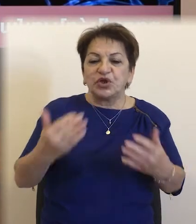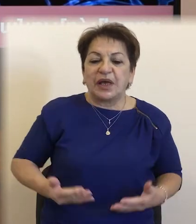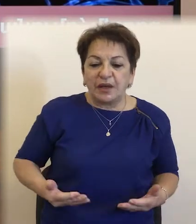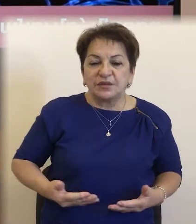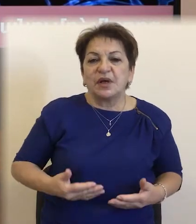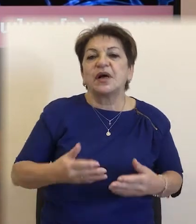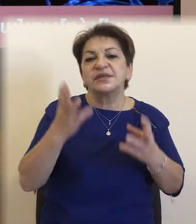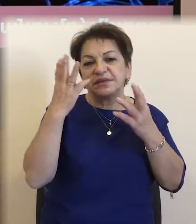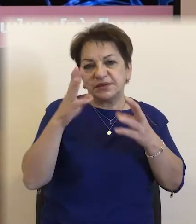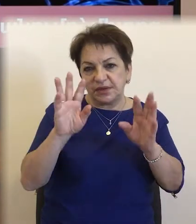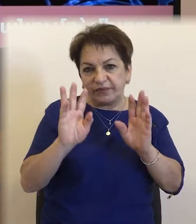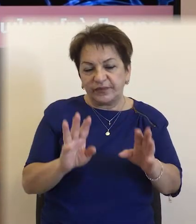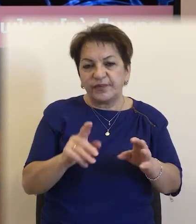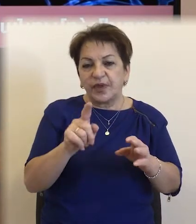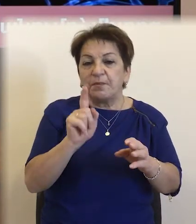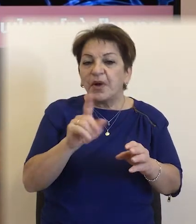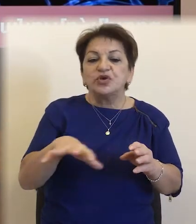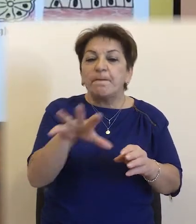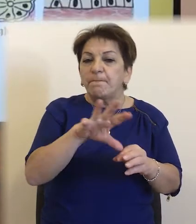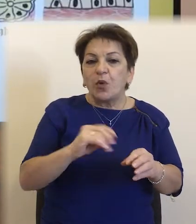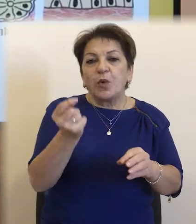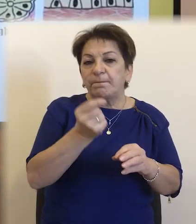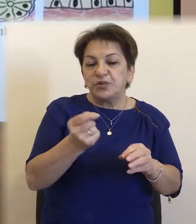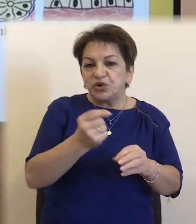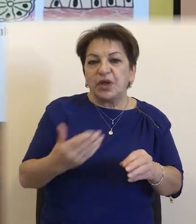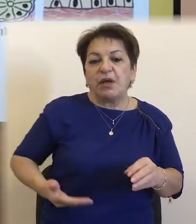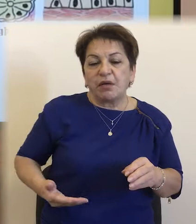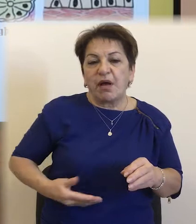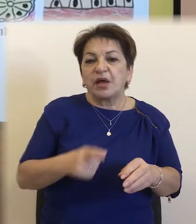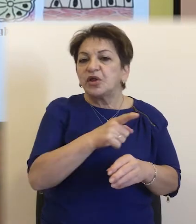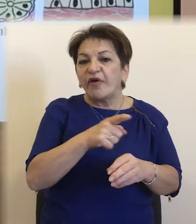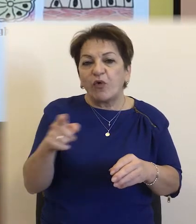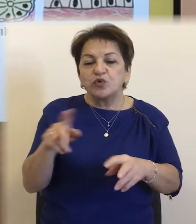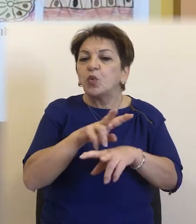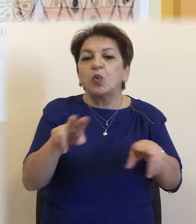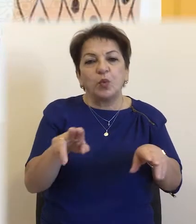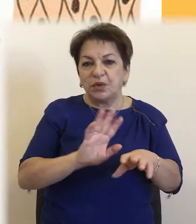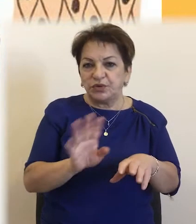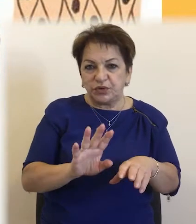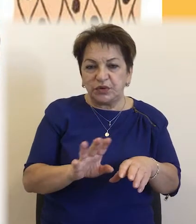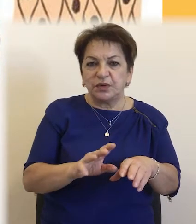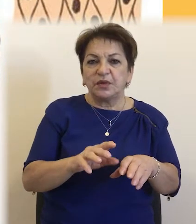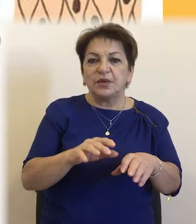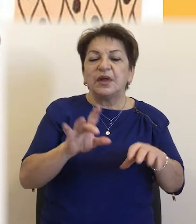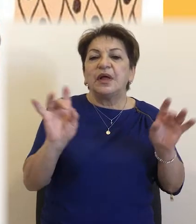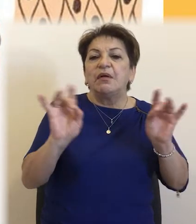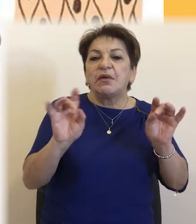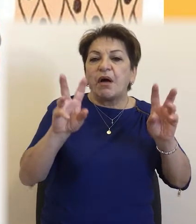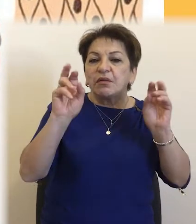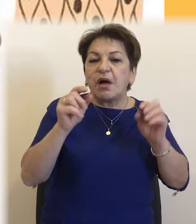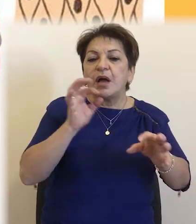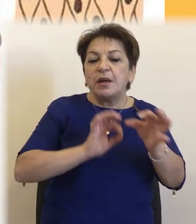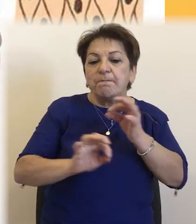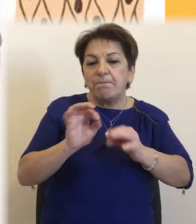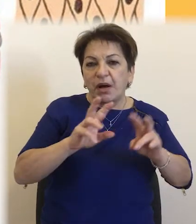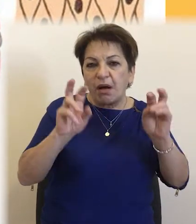կենսականցիկլն է։ Սակայն ոչ բոլոր բճիջների կյանքի տևողությունն է մի և նույնը։ Ըրինակ նյարթային և